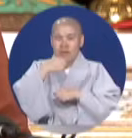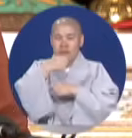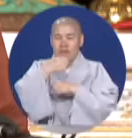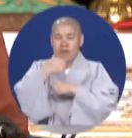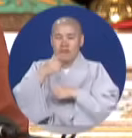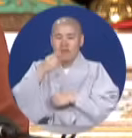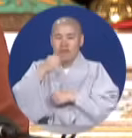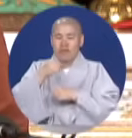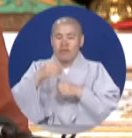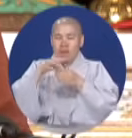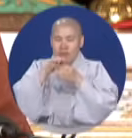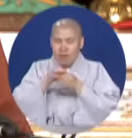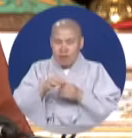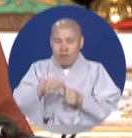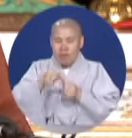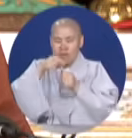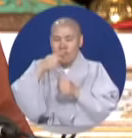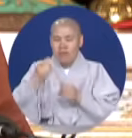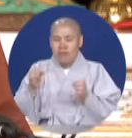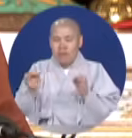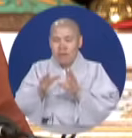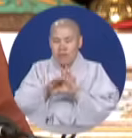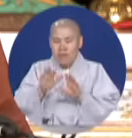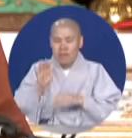없어지고 1,000년을 구해도 없어지고